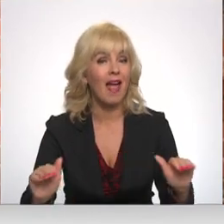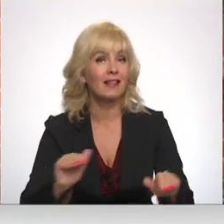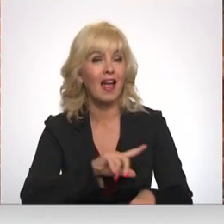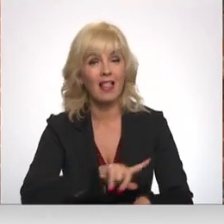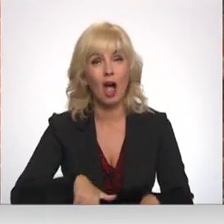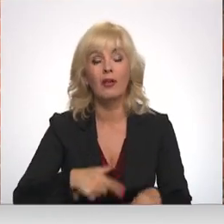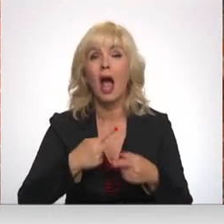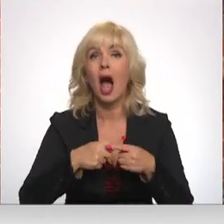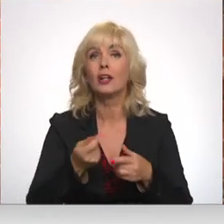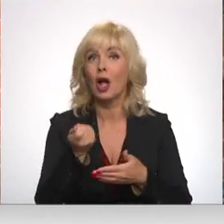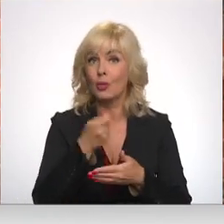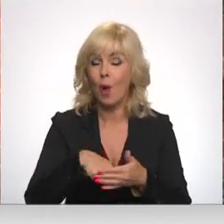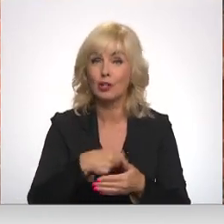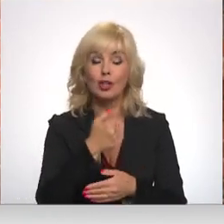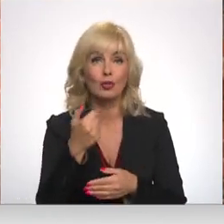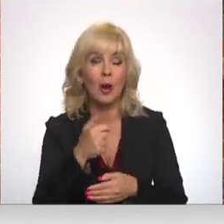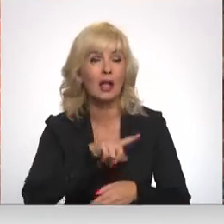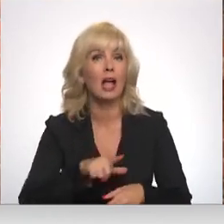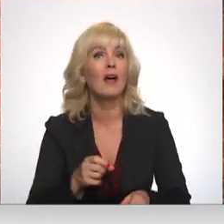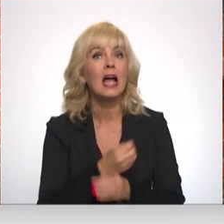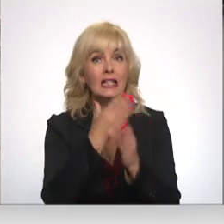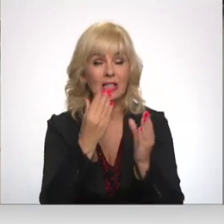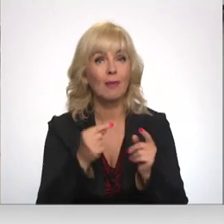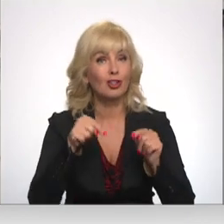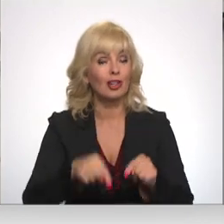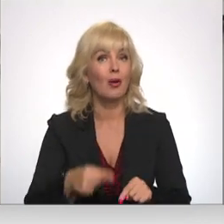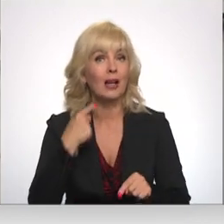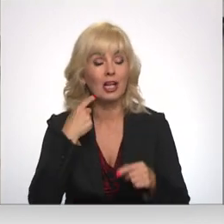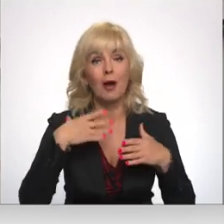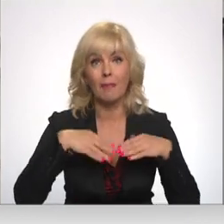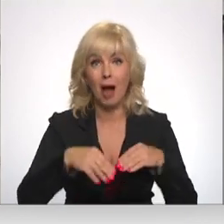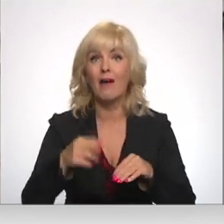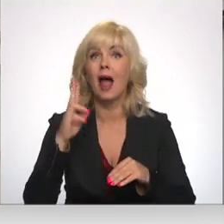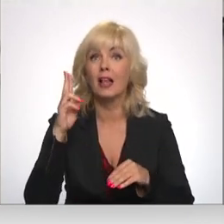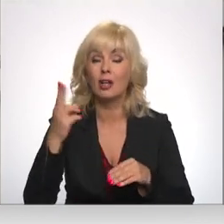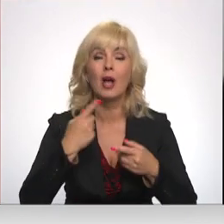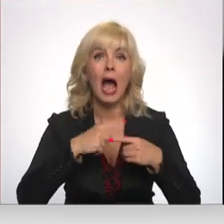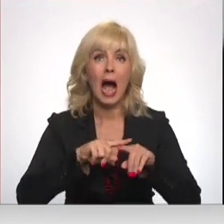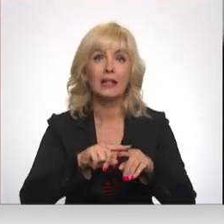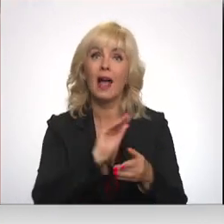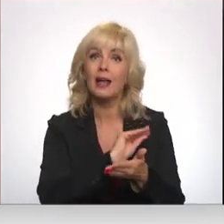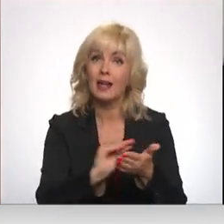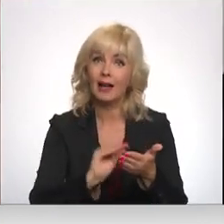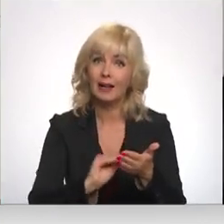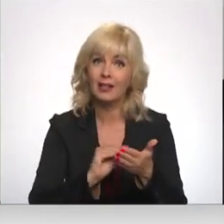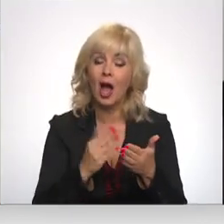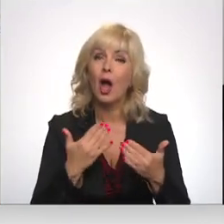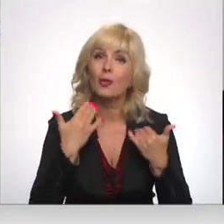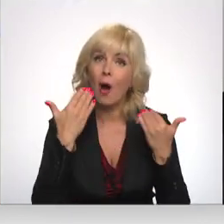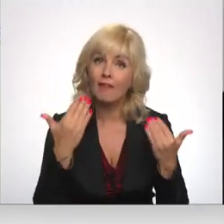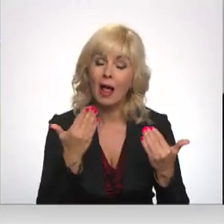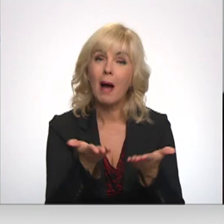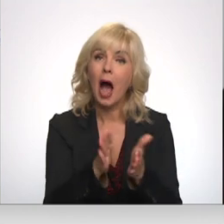Adīšana noslēgsies šī gada Latvijas dzimšanas dienā Rīgā. Par paveikto liecinās arī adītāju ierakstītie novēlējumi